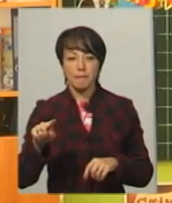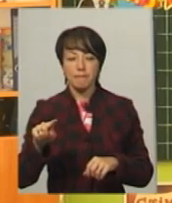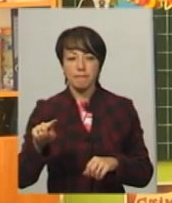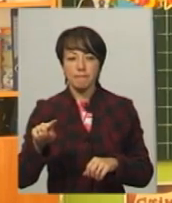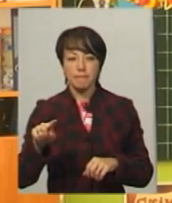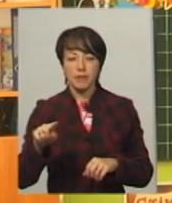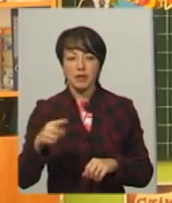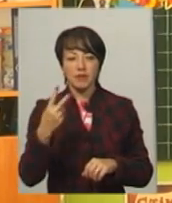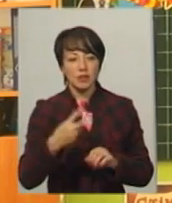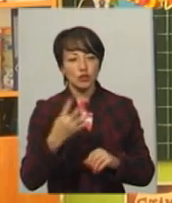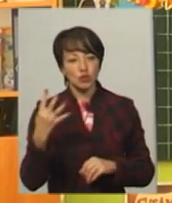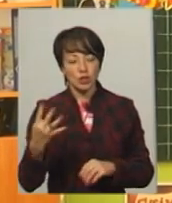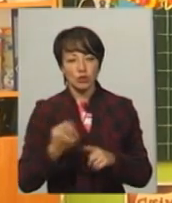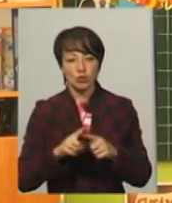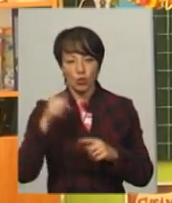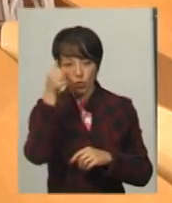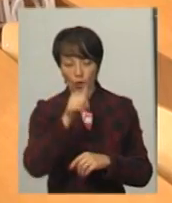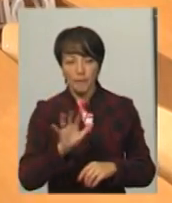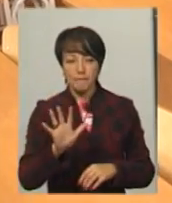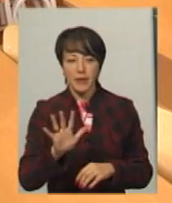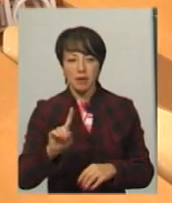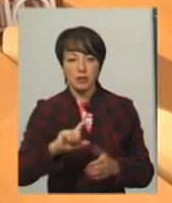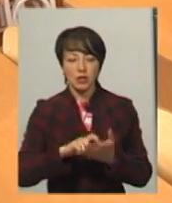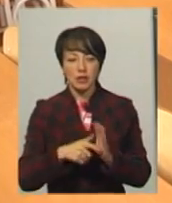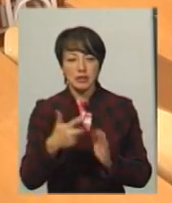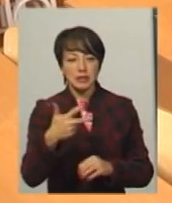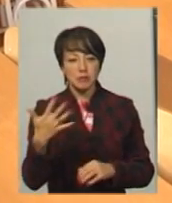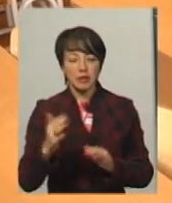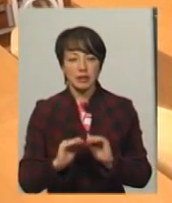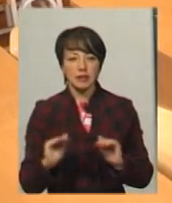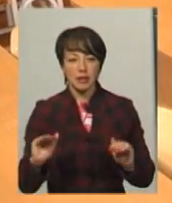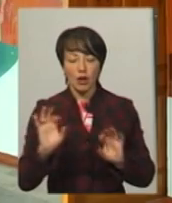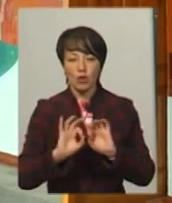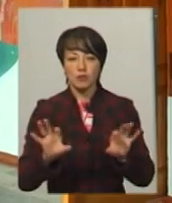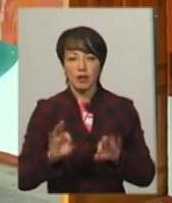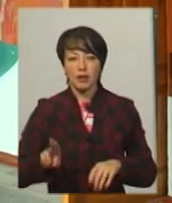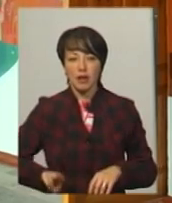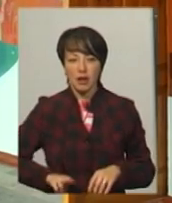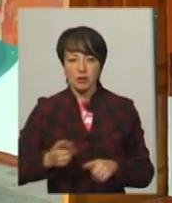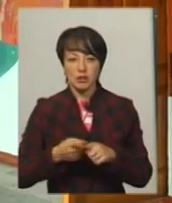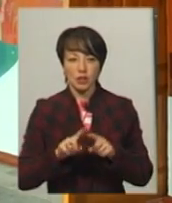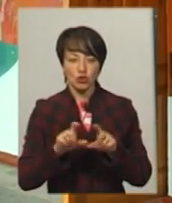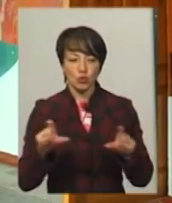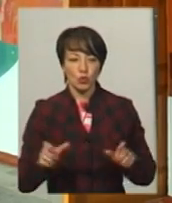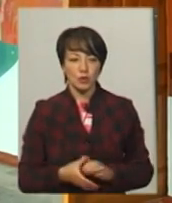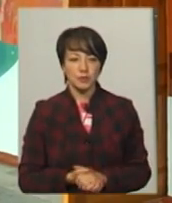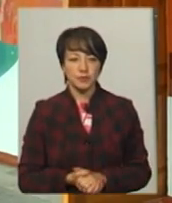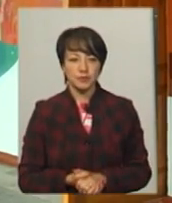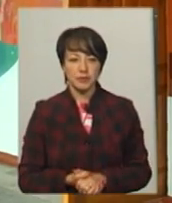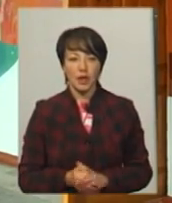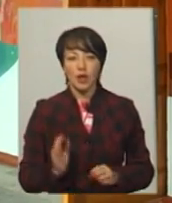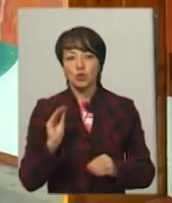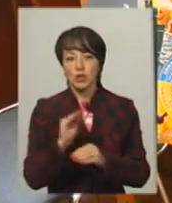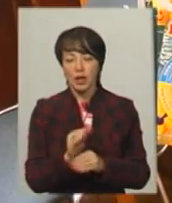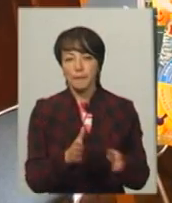перших-третіх ступенів номер 24 цього року буде 5 перших класів по 35 учнів. Про це розповіла директорка цієї школи Олена Яковчук. Додає,